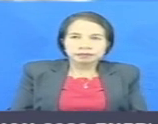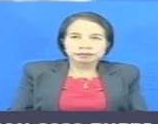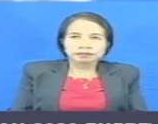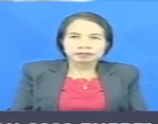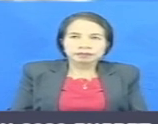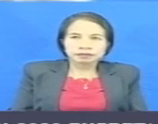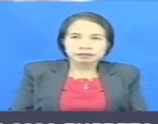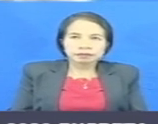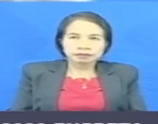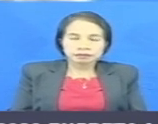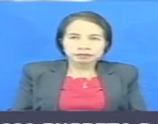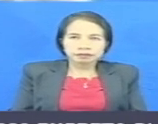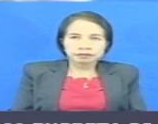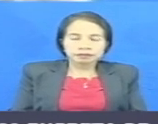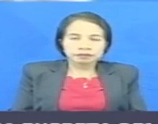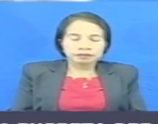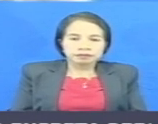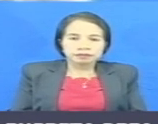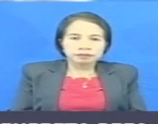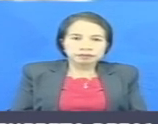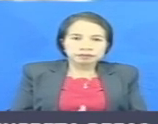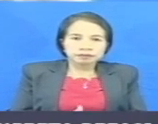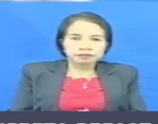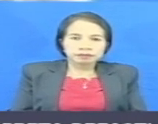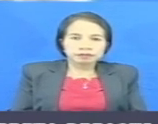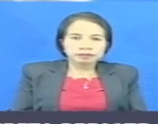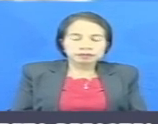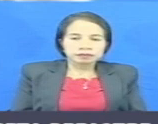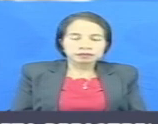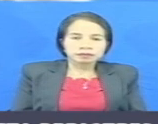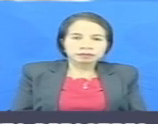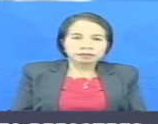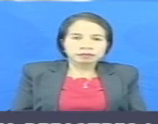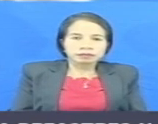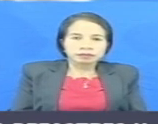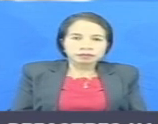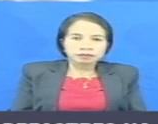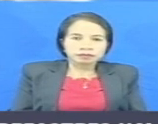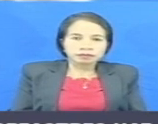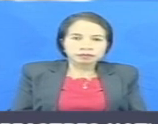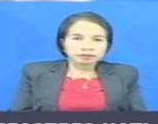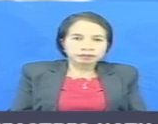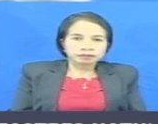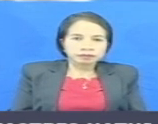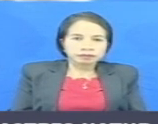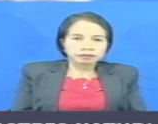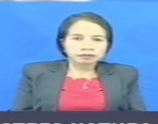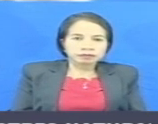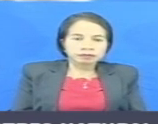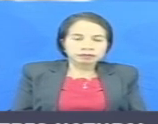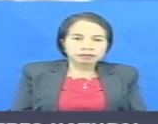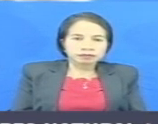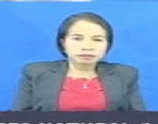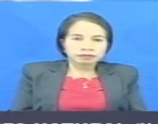nia temperatura minimum 24, temperatura maksimum 29 grau Celsius. Ia balimos abang ho kondisau tempo kalohan